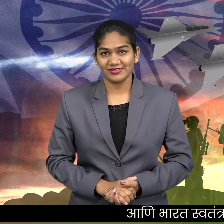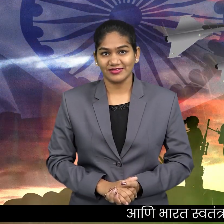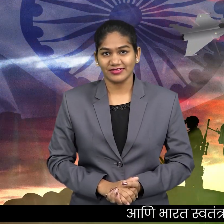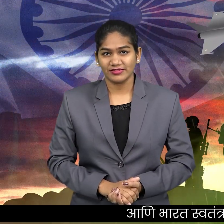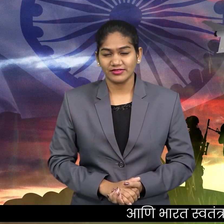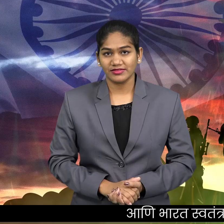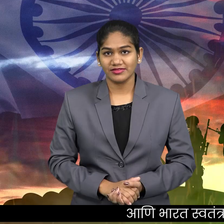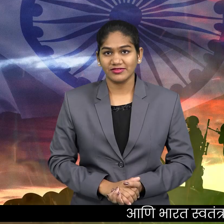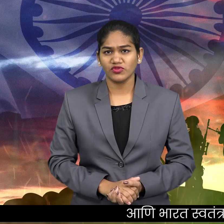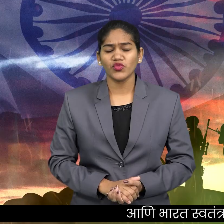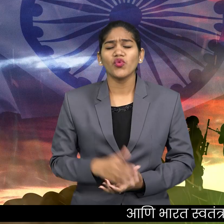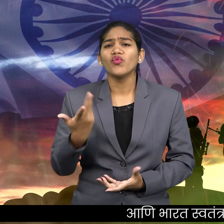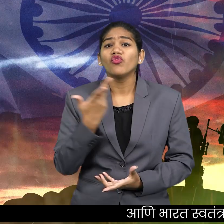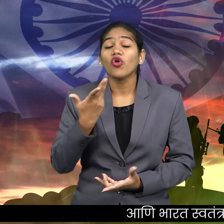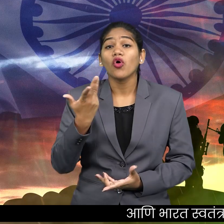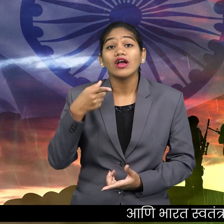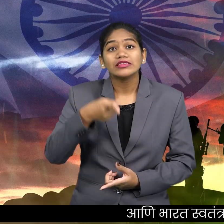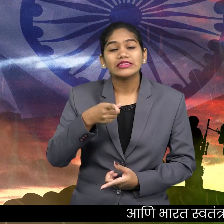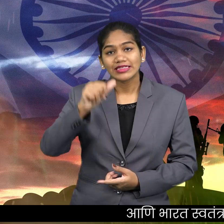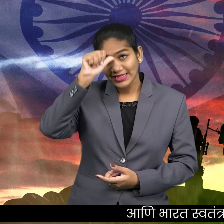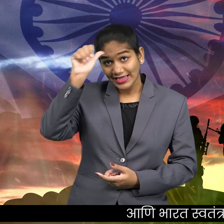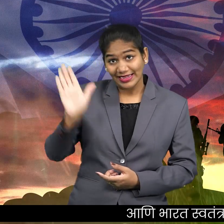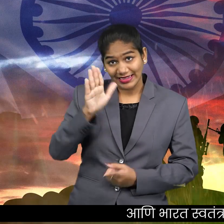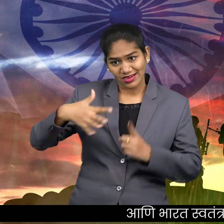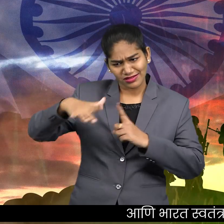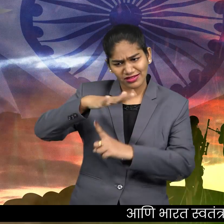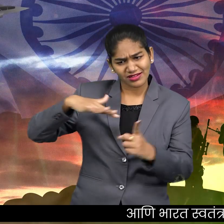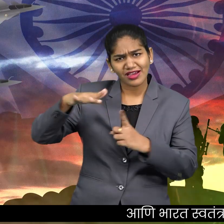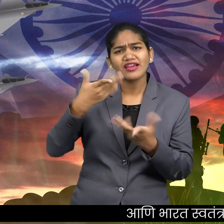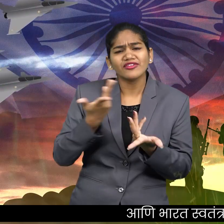आणि भारत स्वतंत्र होताच काय परिस्थिती होती.